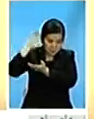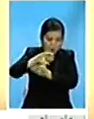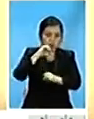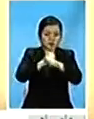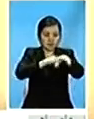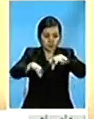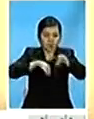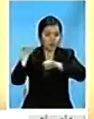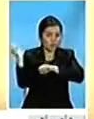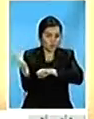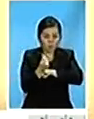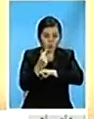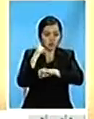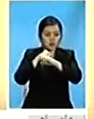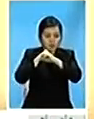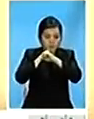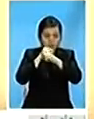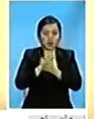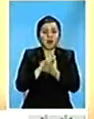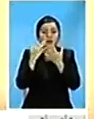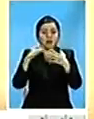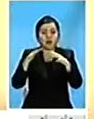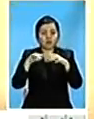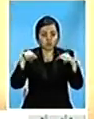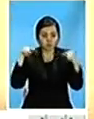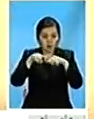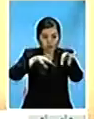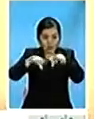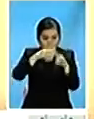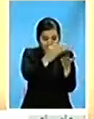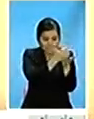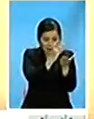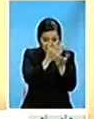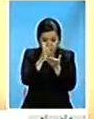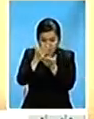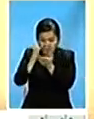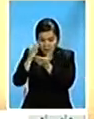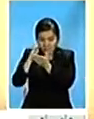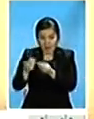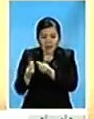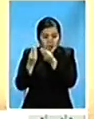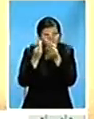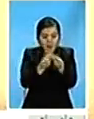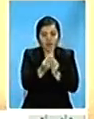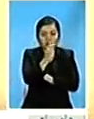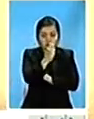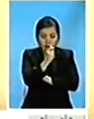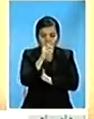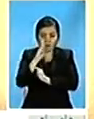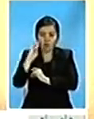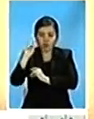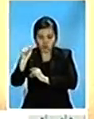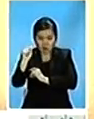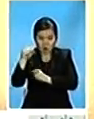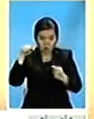การดำเนินงานรวมทั้งรักษาสัดส่วนการจัดสรรรายได้ให้แก่องค์กรปกครองส่วนท้องถิ่นต่อร